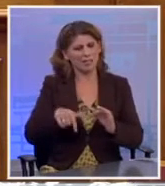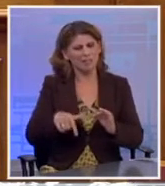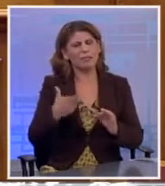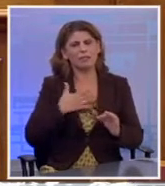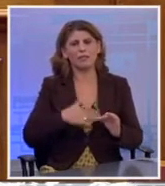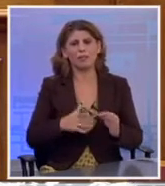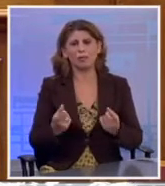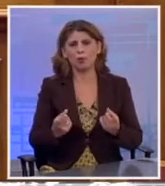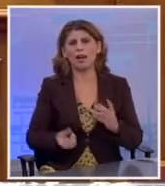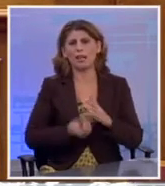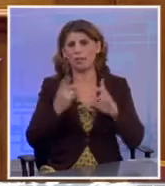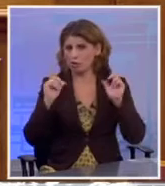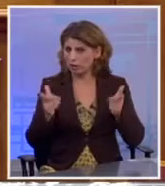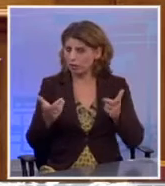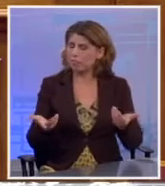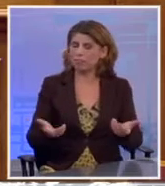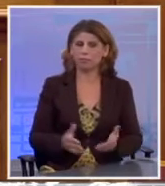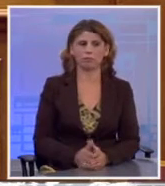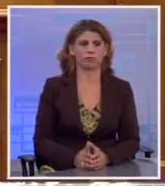οποία προκάλεσε η Νέα Δημοκρατία,